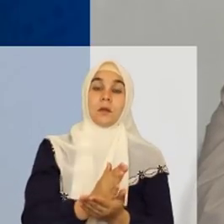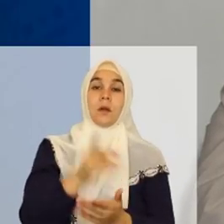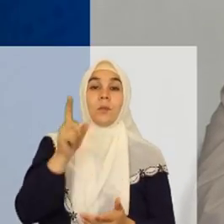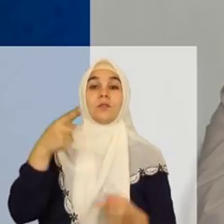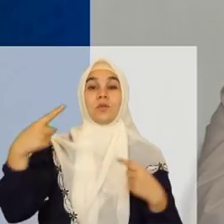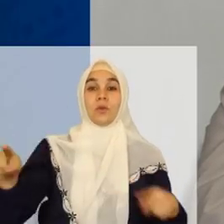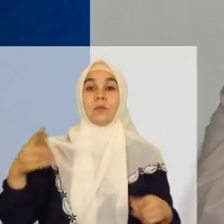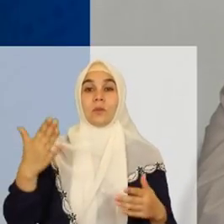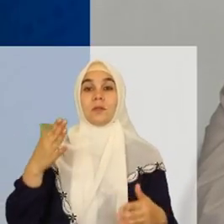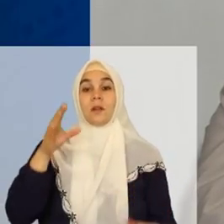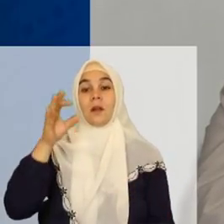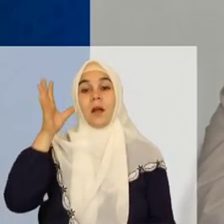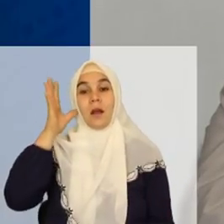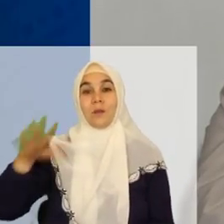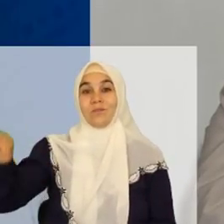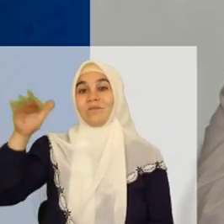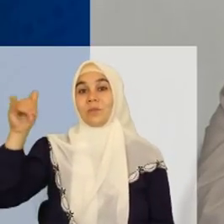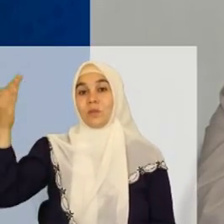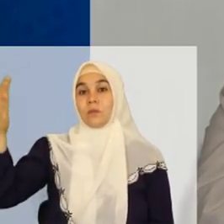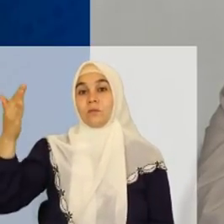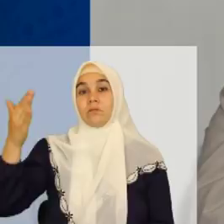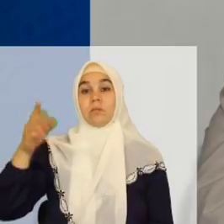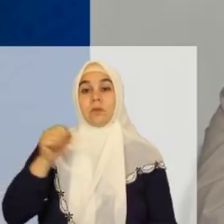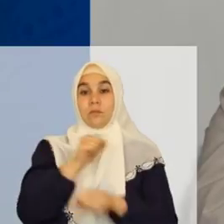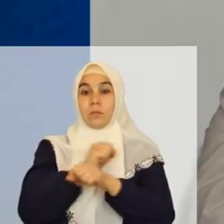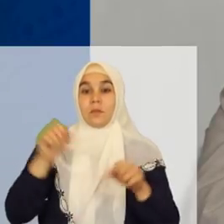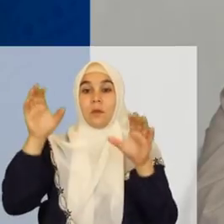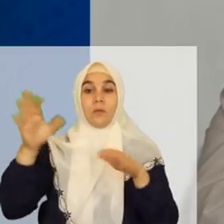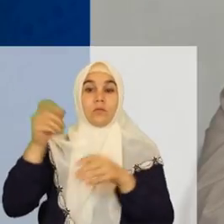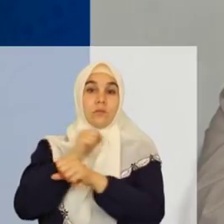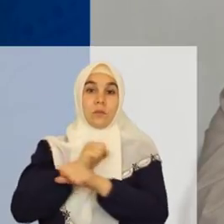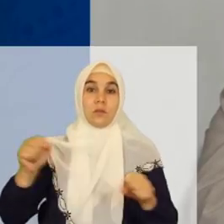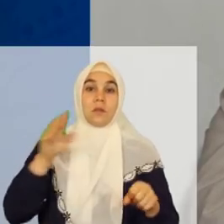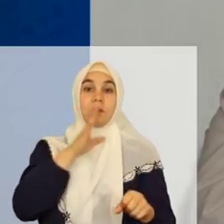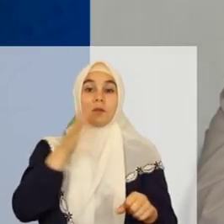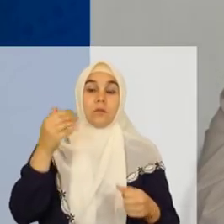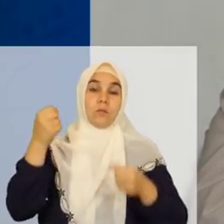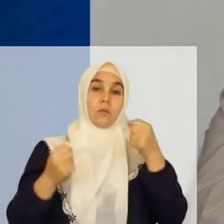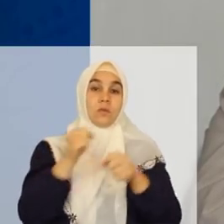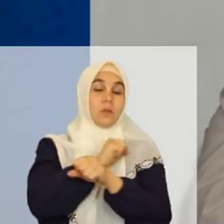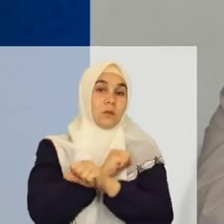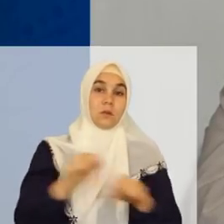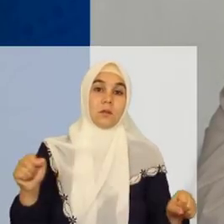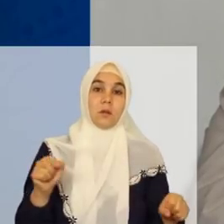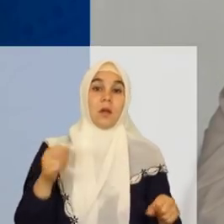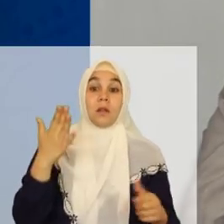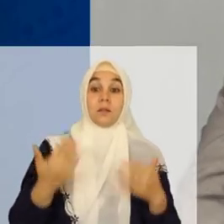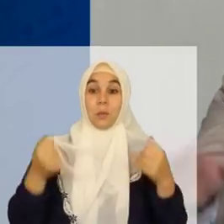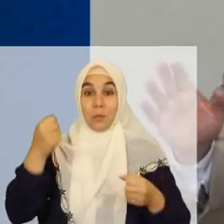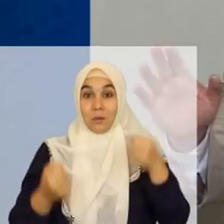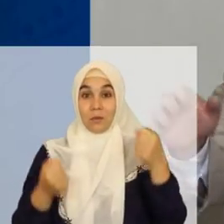Ba'zi joylarda, masalan, Saudiyada ayollarning avtomobil minishi qonunan taqiqlangan. Umuman mumkin emas. Minib